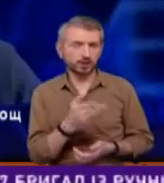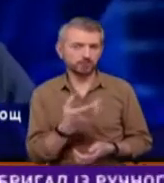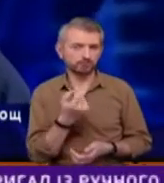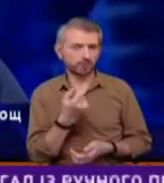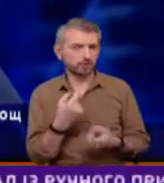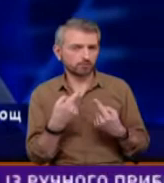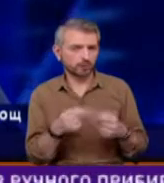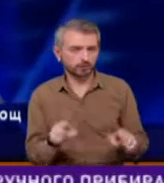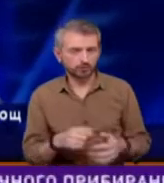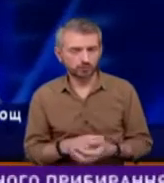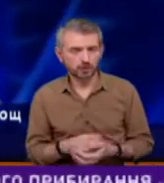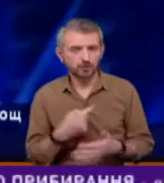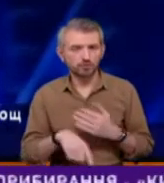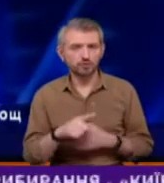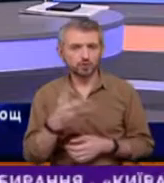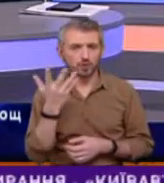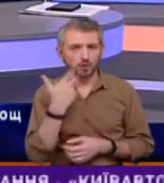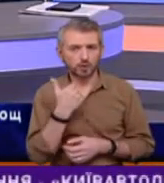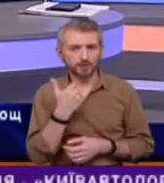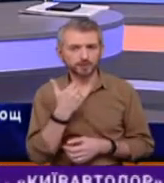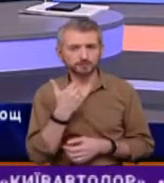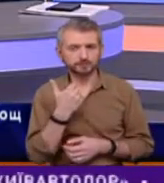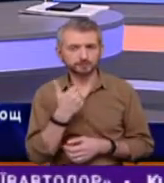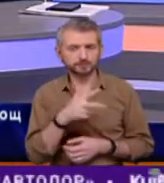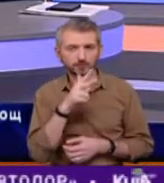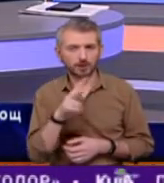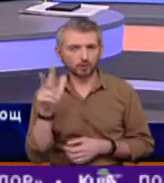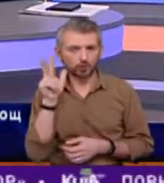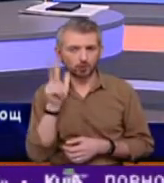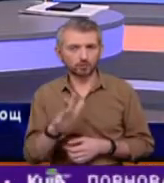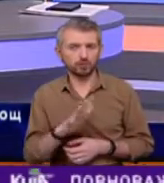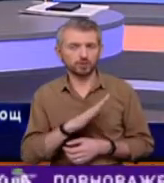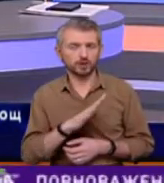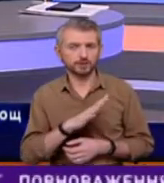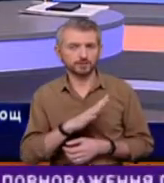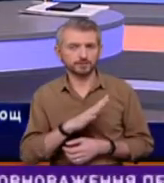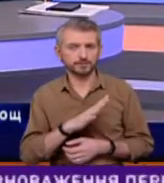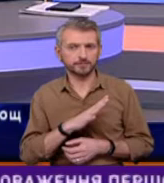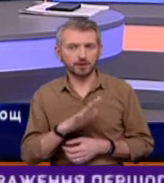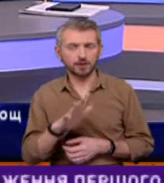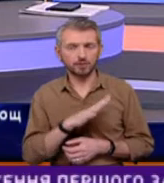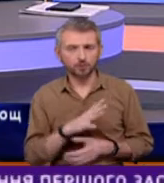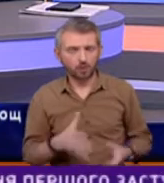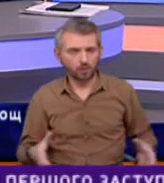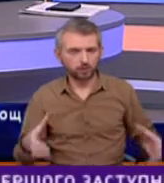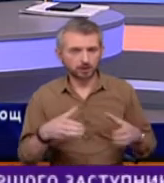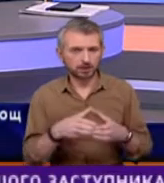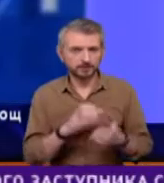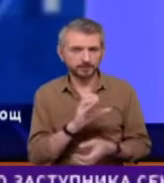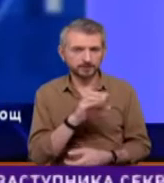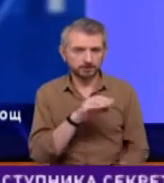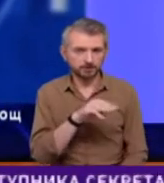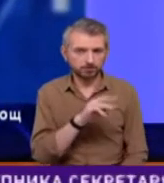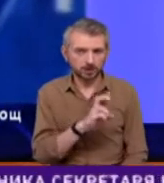трохи по-іншому, тому що коли три роки тому було об'єднання СТБ